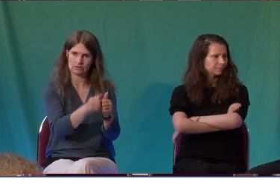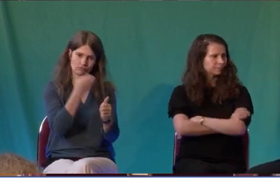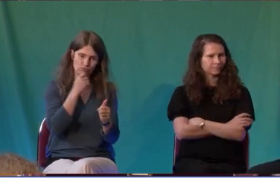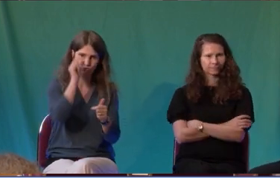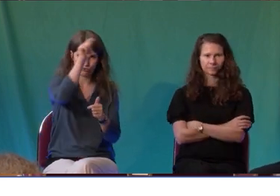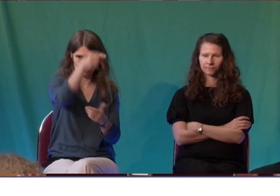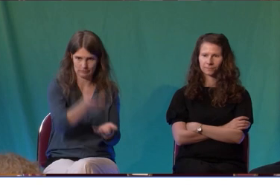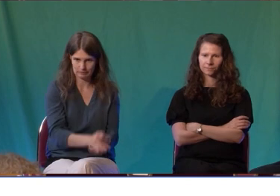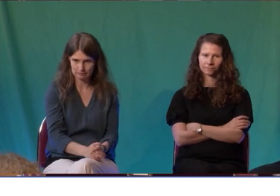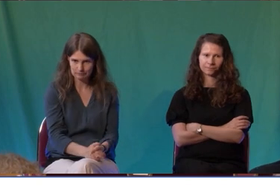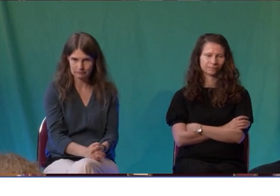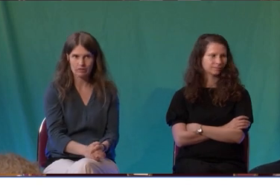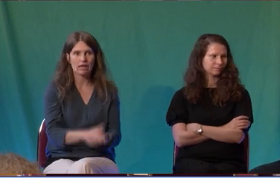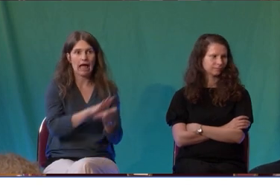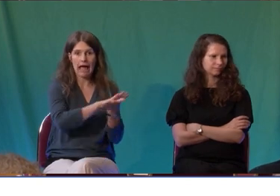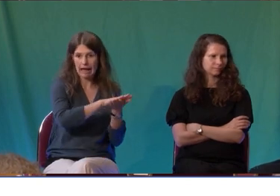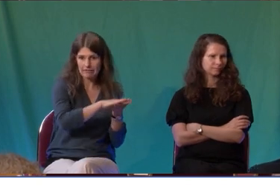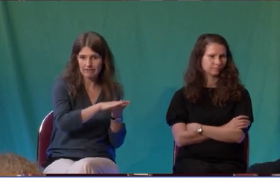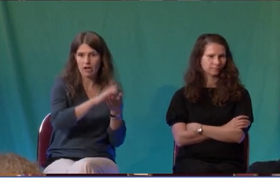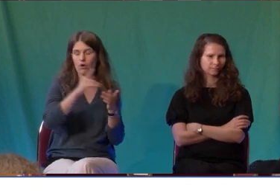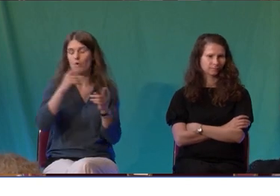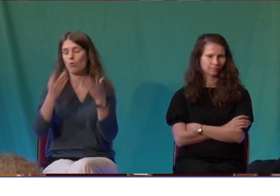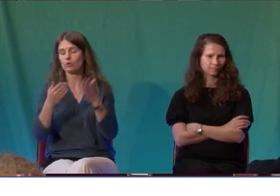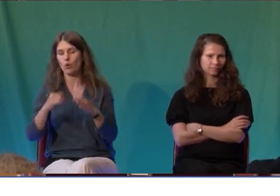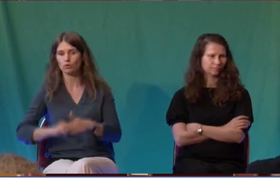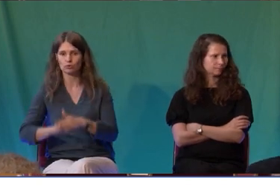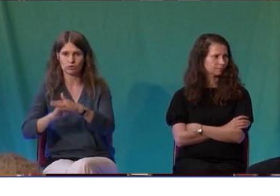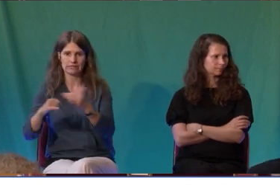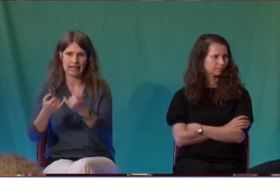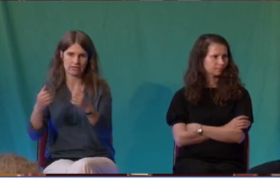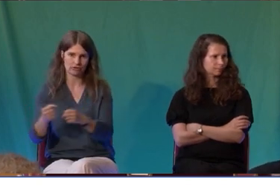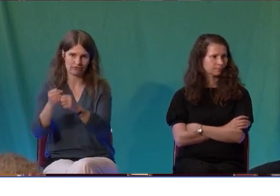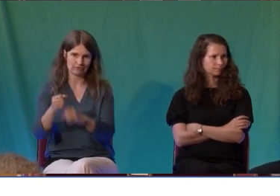einfache elternassistenz und unterstützte Elternschaft